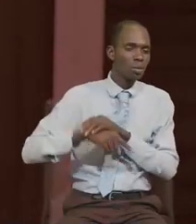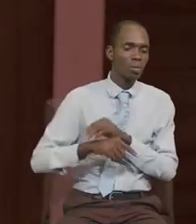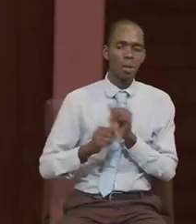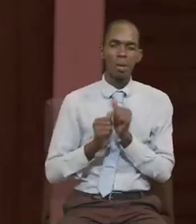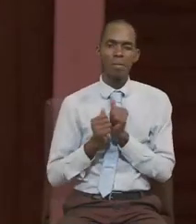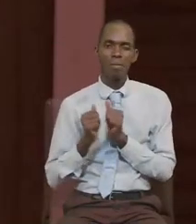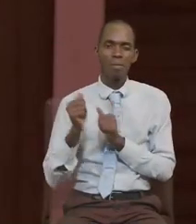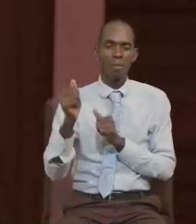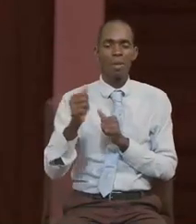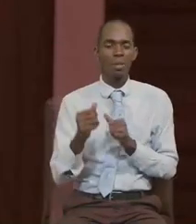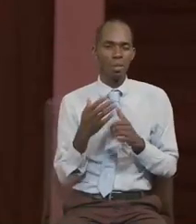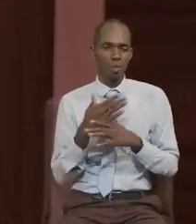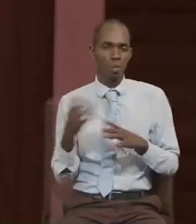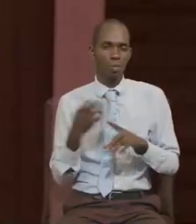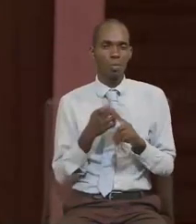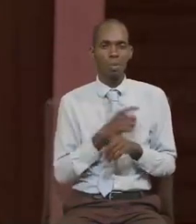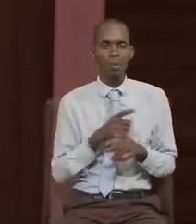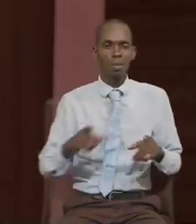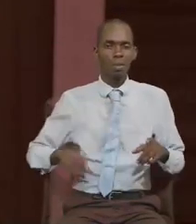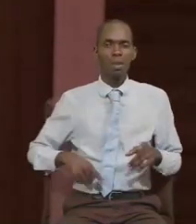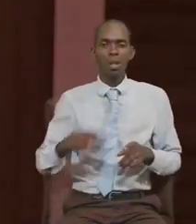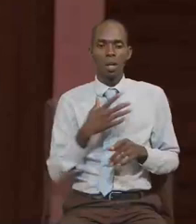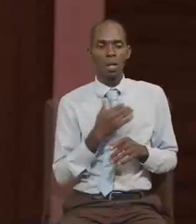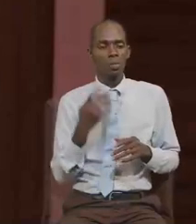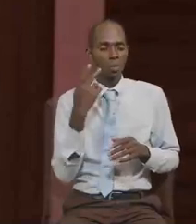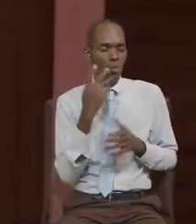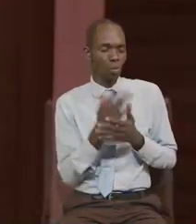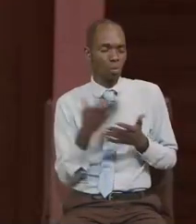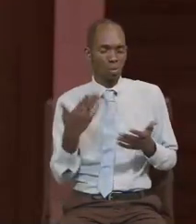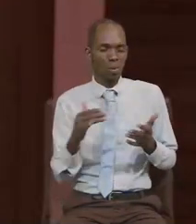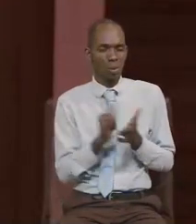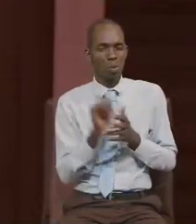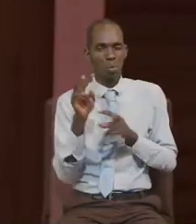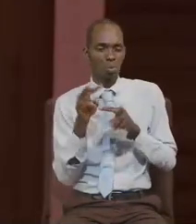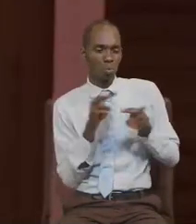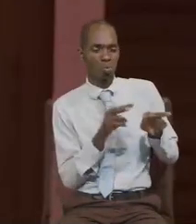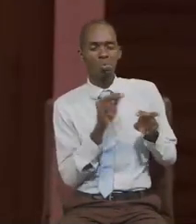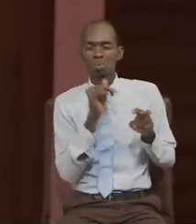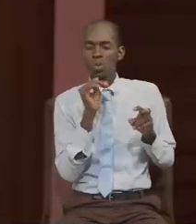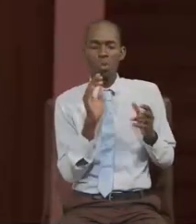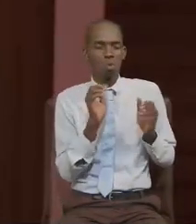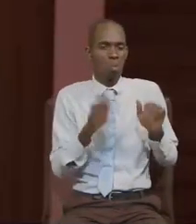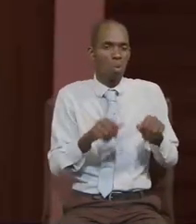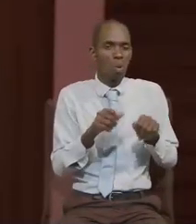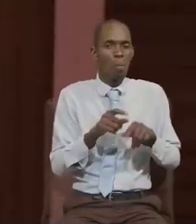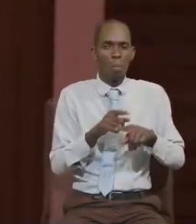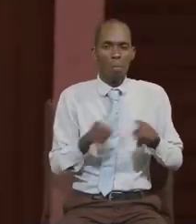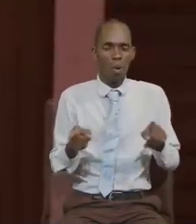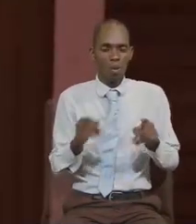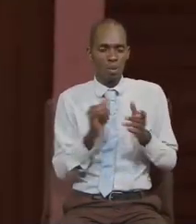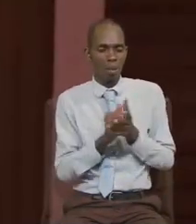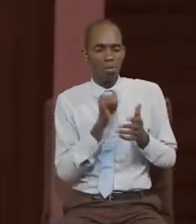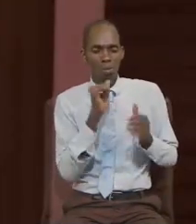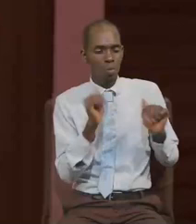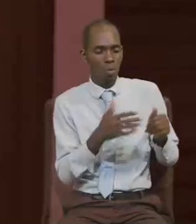dit que vraiment cela semble impossible. Cette chose apparemment impossible sera